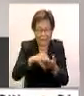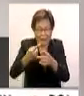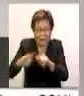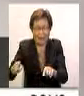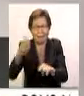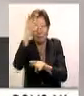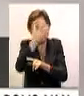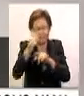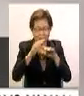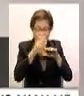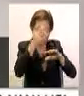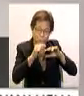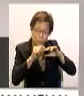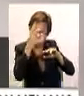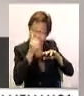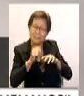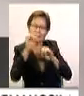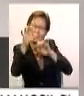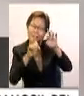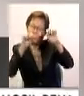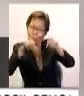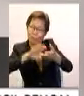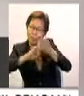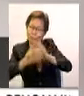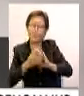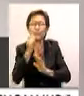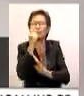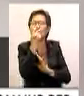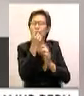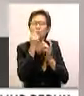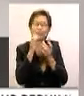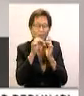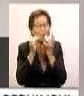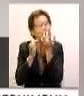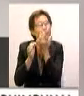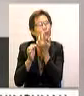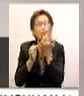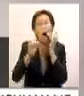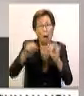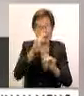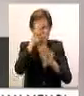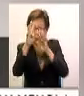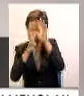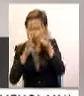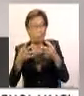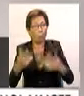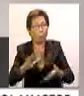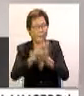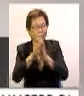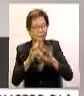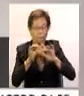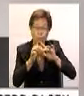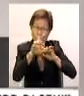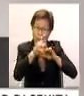setakat mencantikkan kuku tetapi juga hiasan ini mampu menjadi gincu bibir. Satu lagi rekaan yang cukup kreatif ialah menjadikan